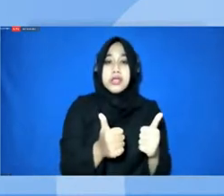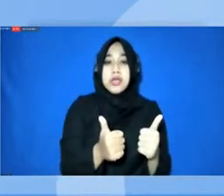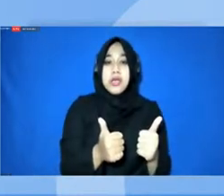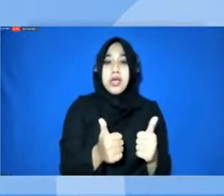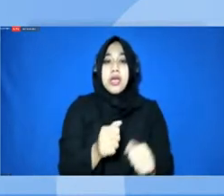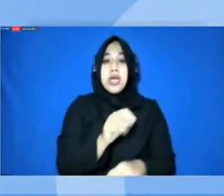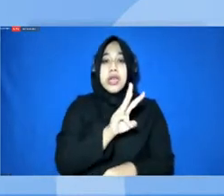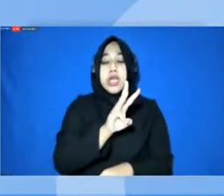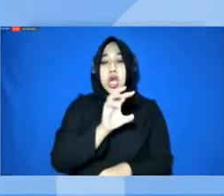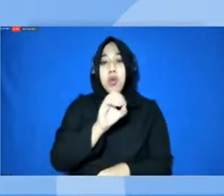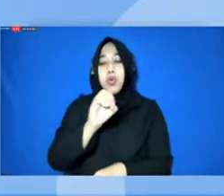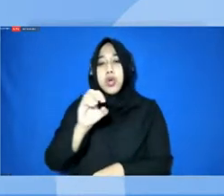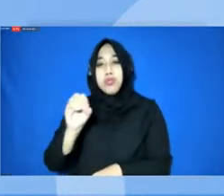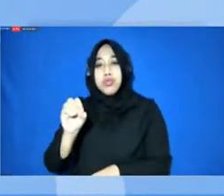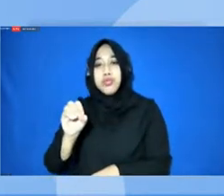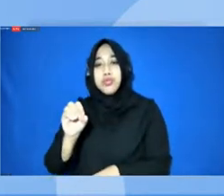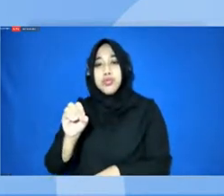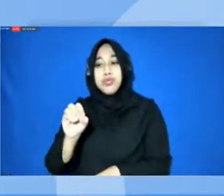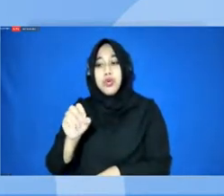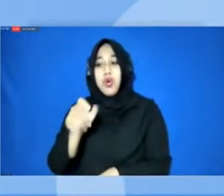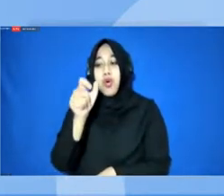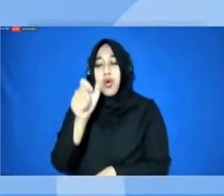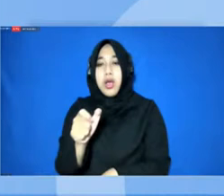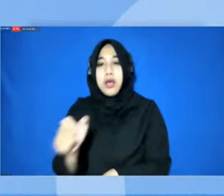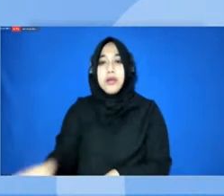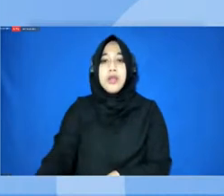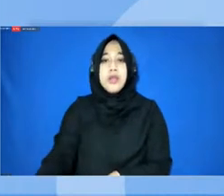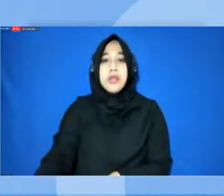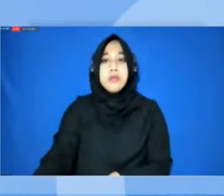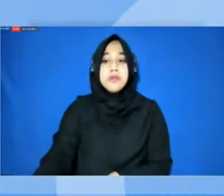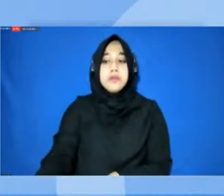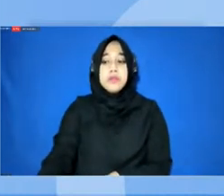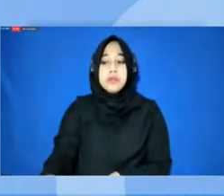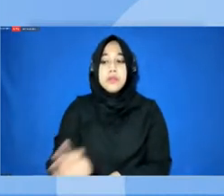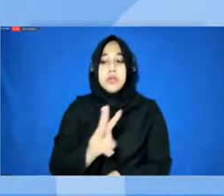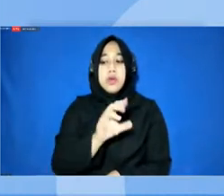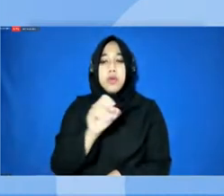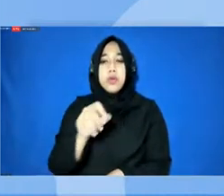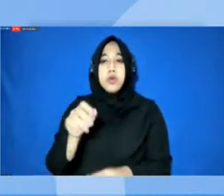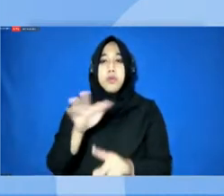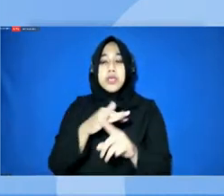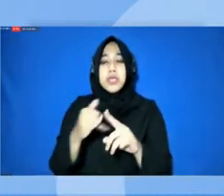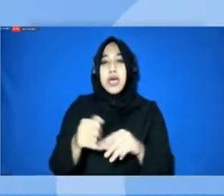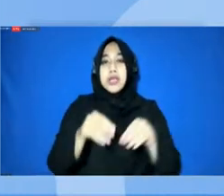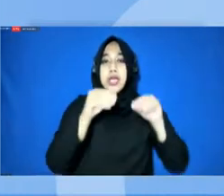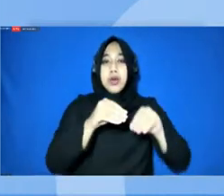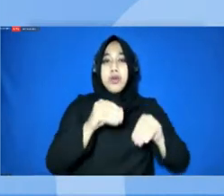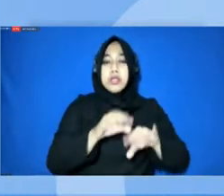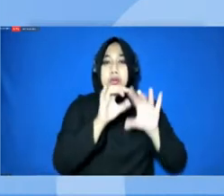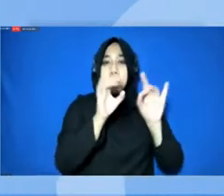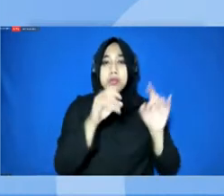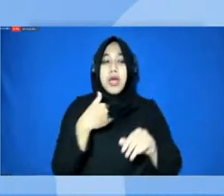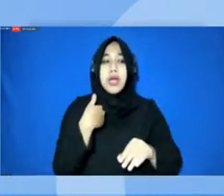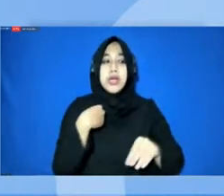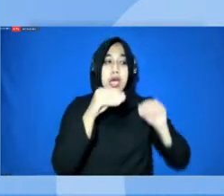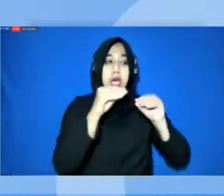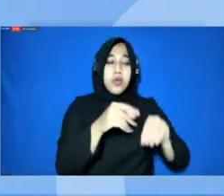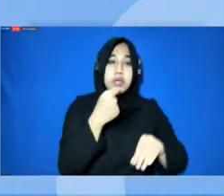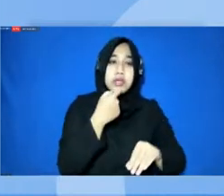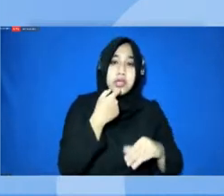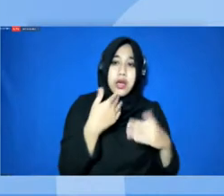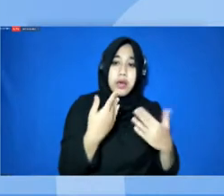30.000 orang, 30.000 penduduk ya, dengan edukasinya beragam di sini. Ada edukasi yang terkait